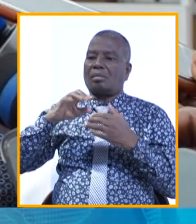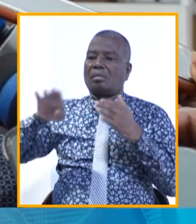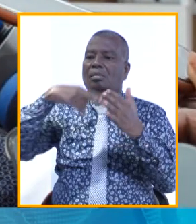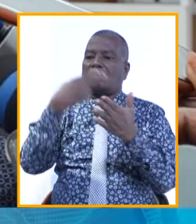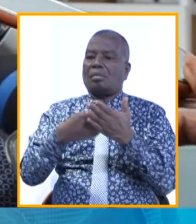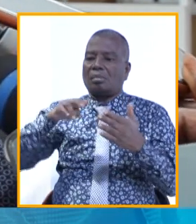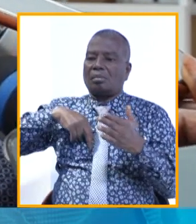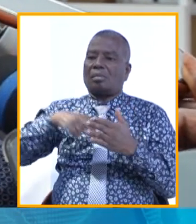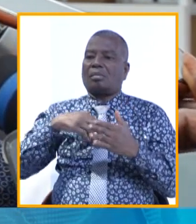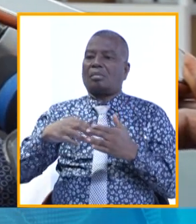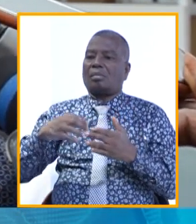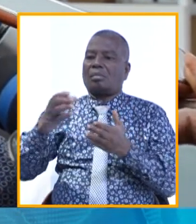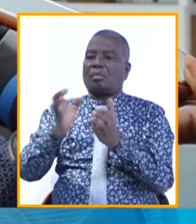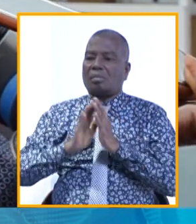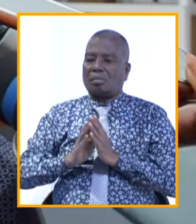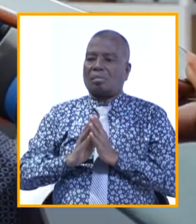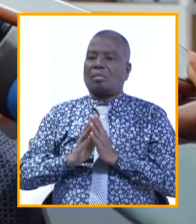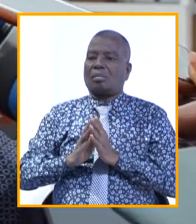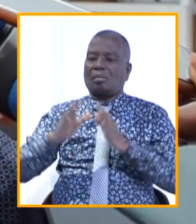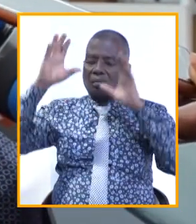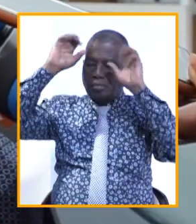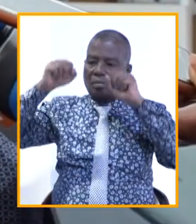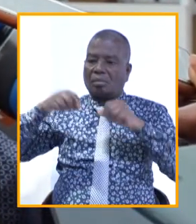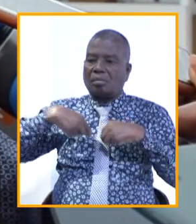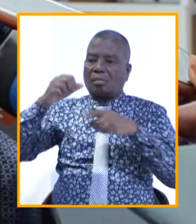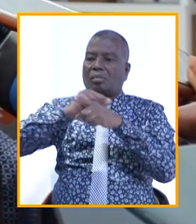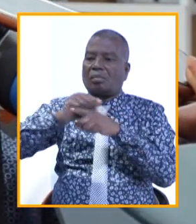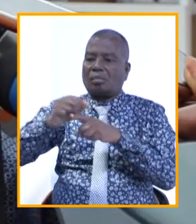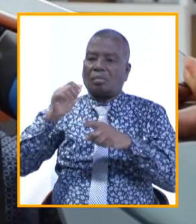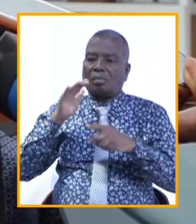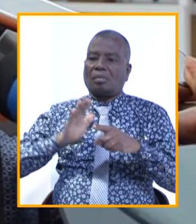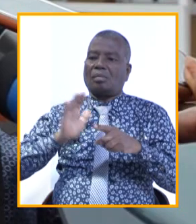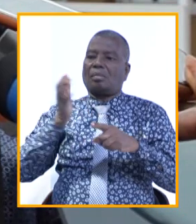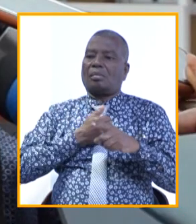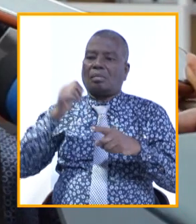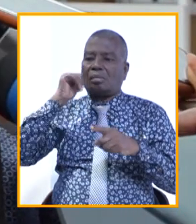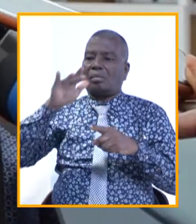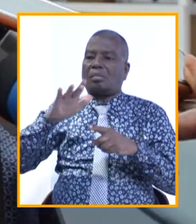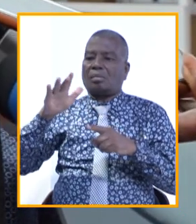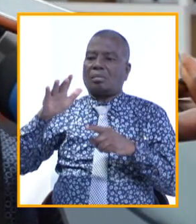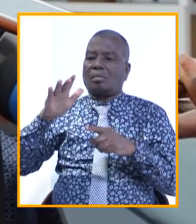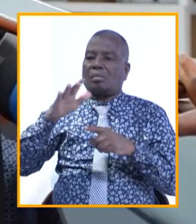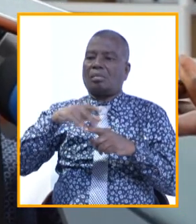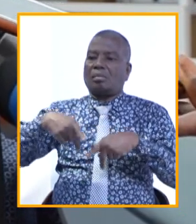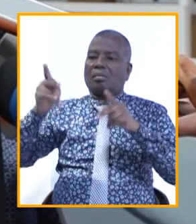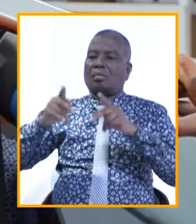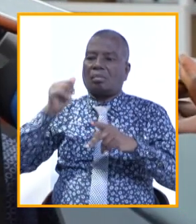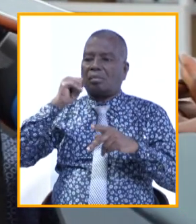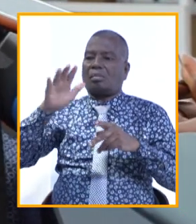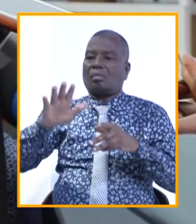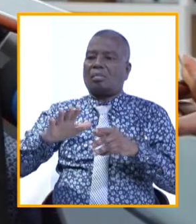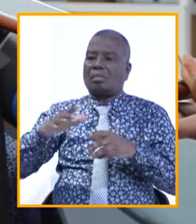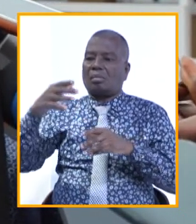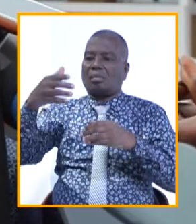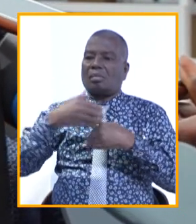avions donc sollicité la présidente pour venir former nos femmes, sensibiliser nos femmes à l'existence des instruments qui permettent aux femmes de s'approprier ces